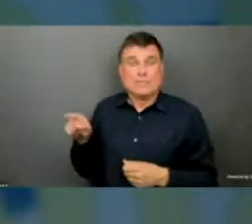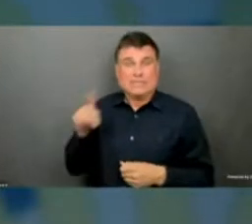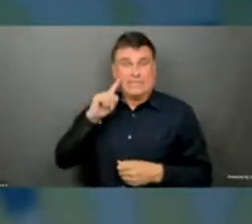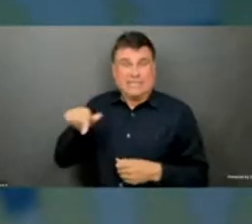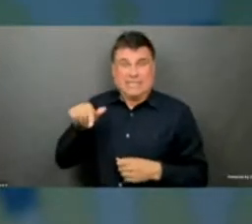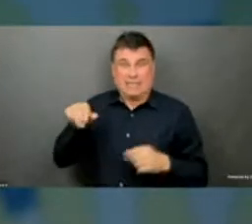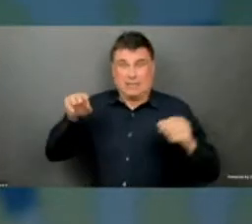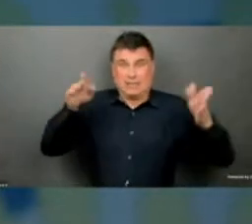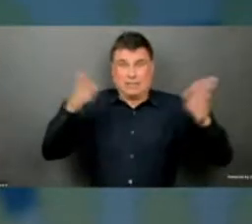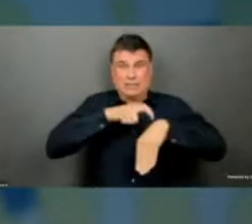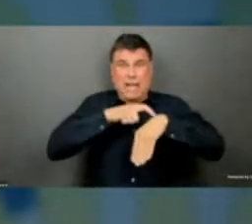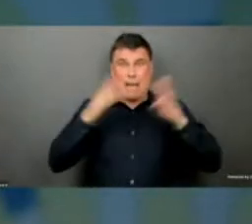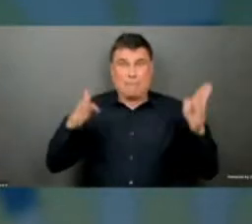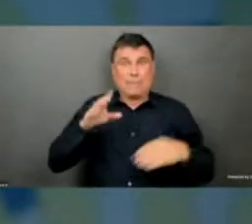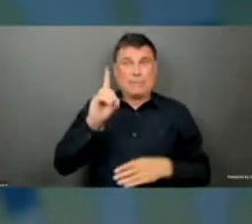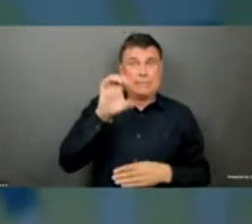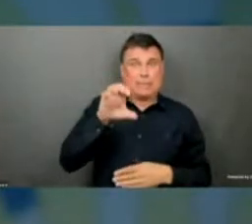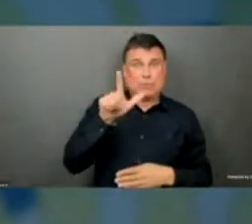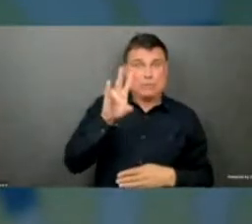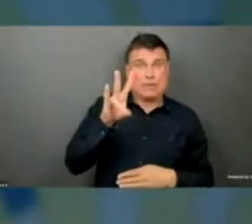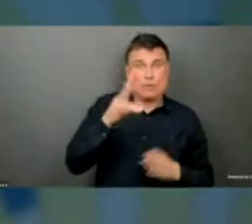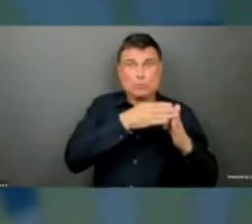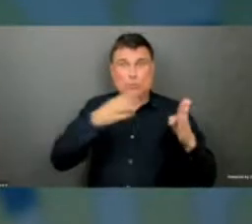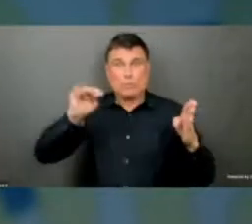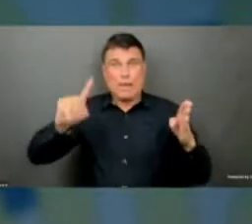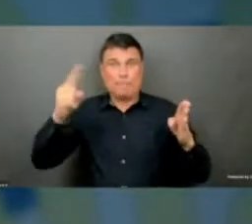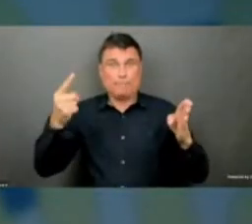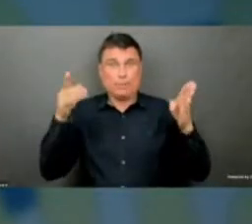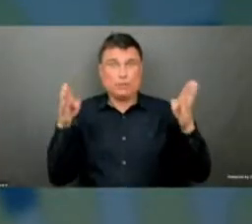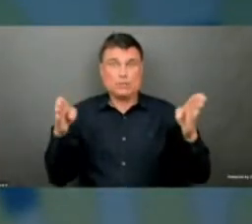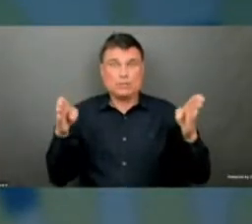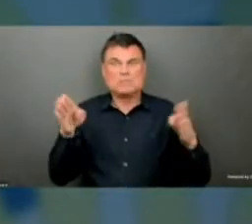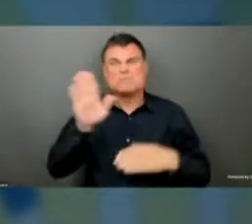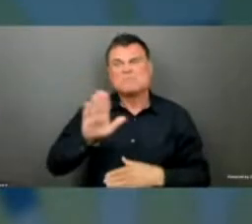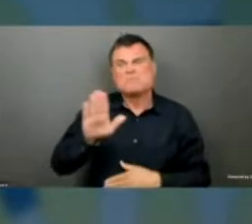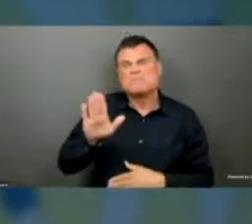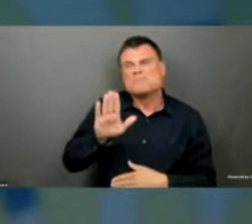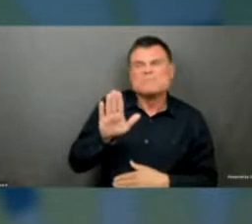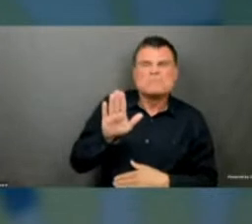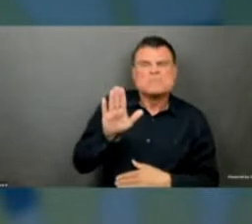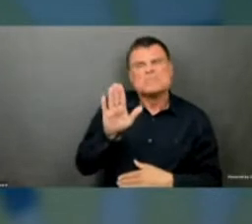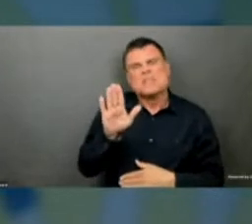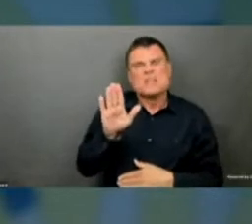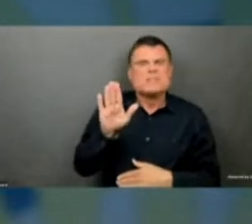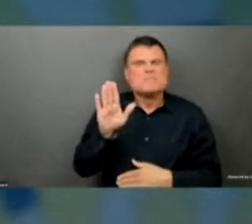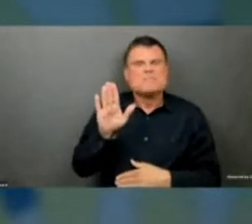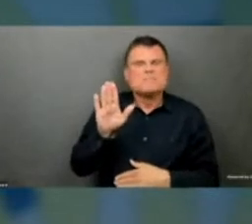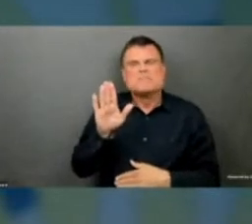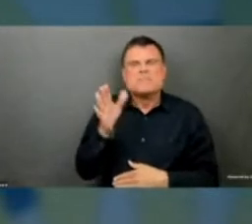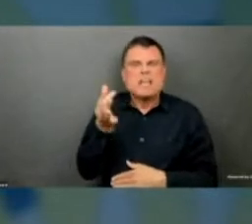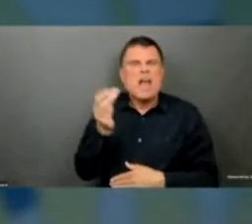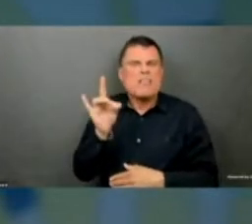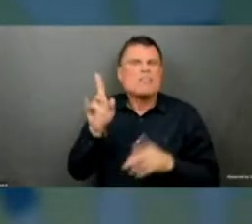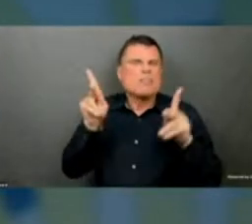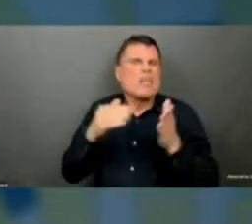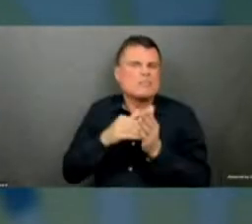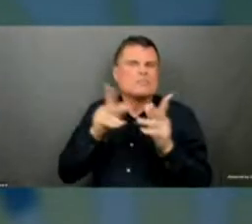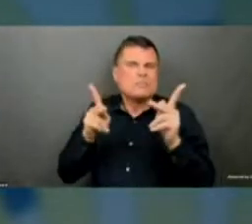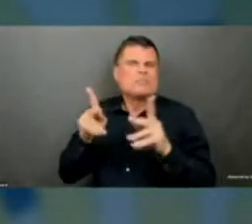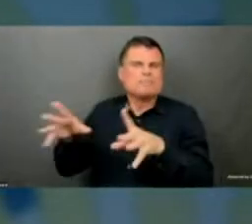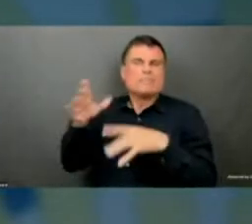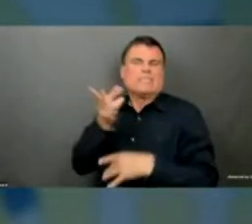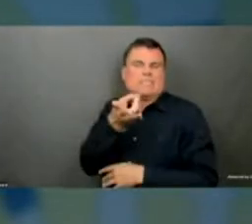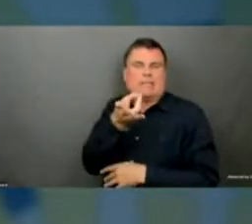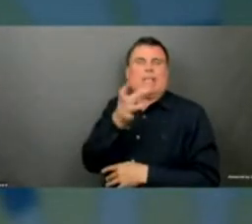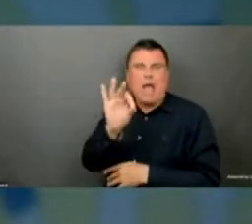针7天以上的感染的才120例，那么0.2%。所以他说这个呢，